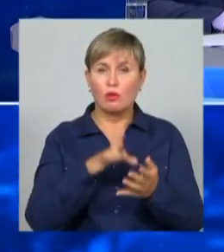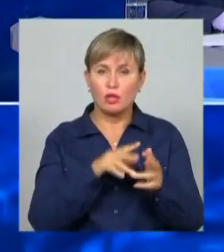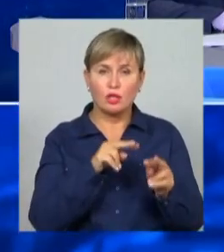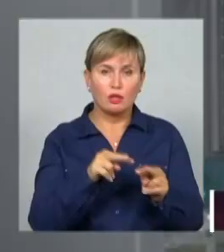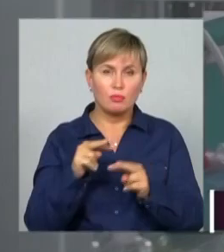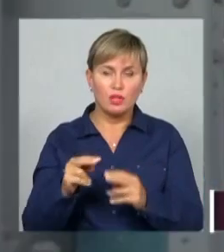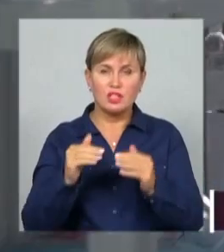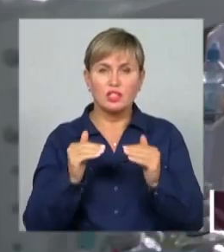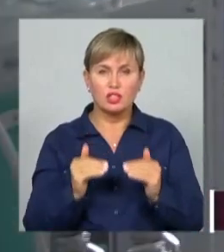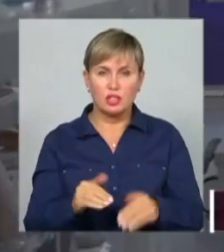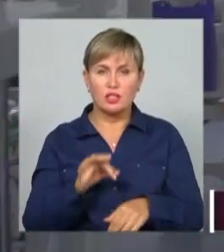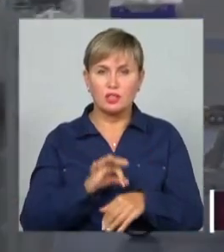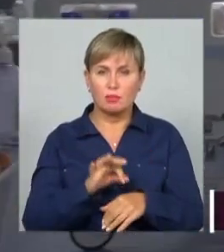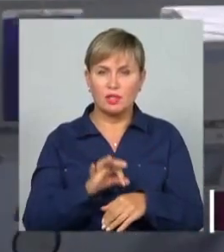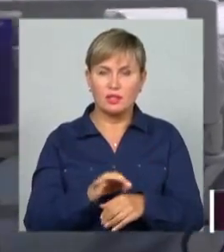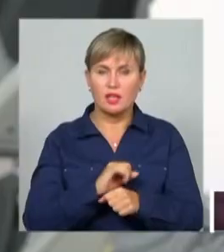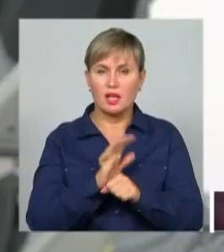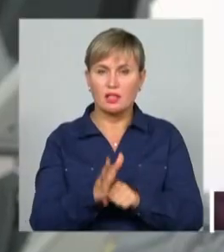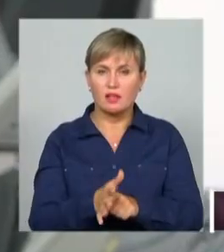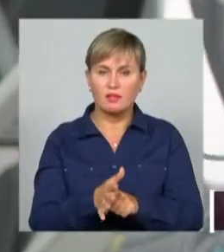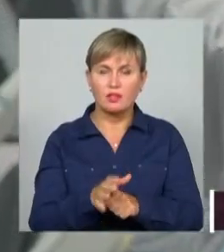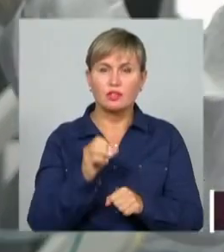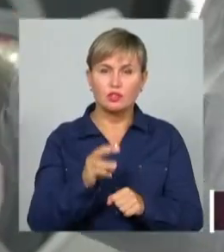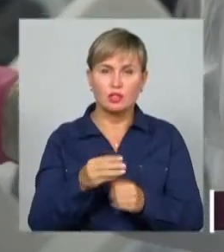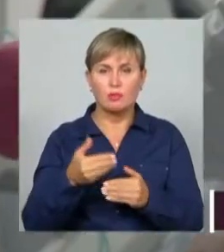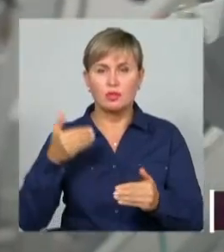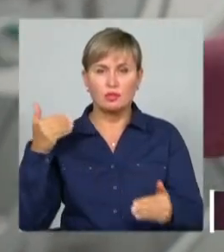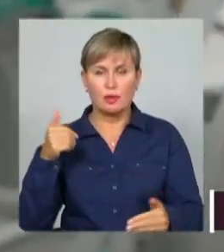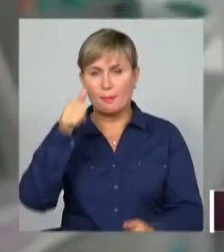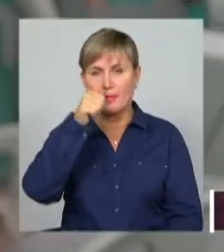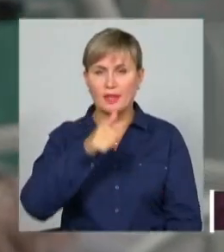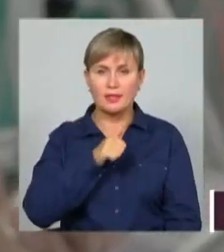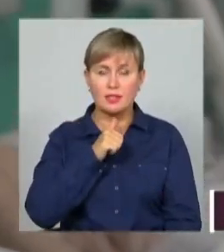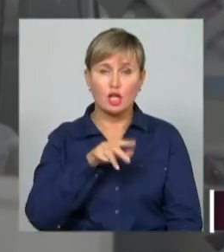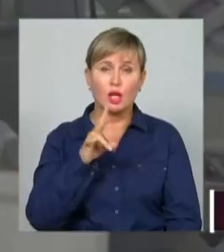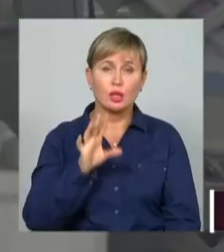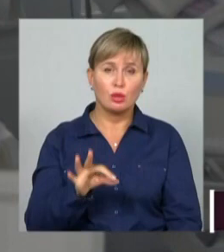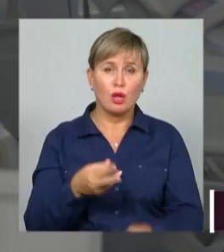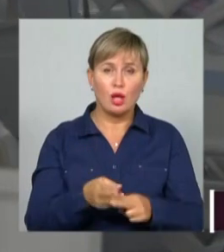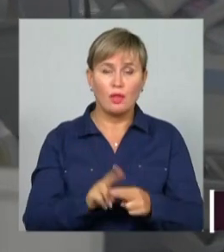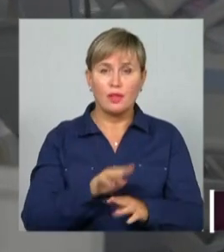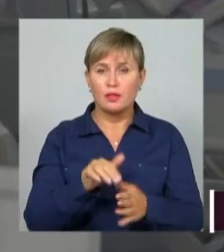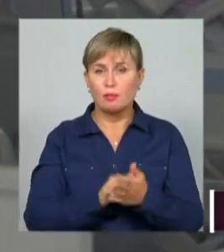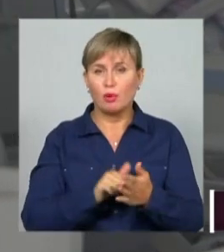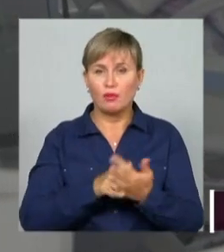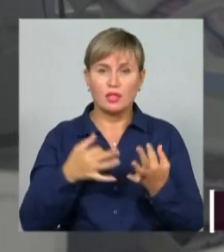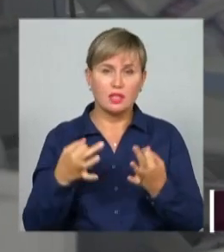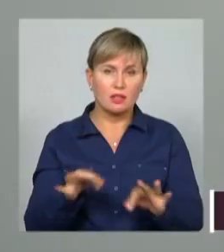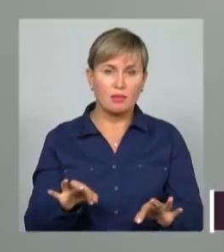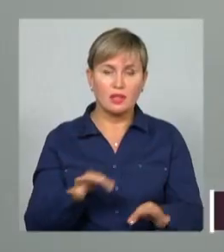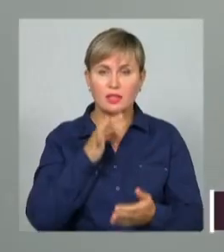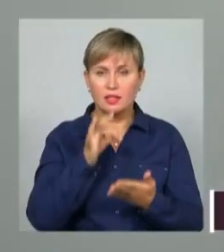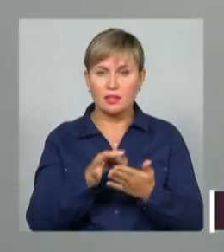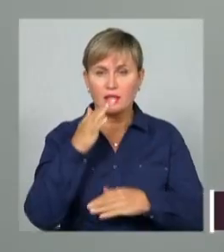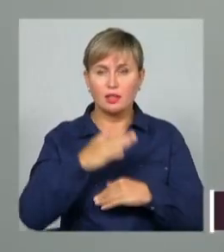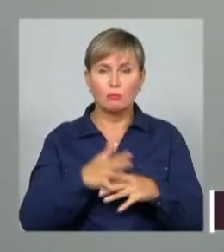наблюдается заметное снижение заболеваемости коронавирусом в отличие от предыдущего месяца. Однако это не повод расслабляться, отметил Аким.